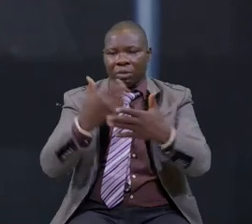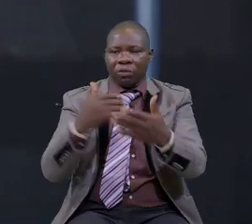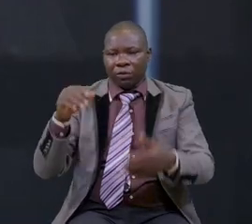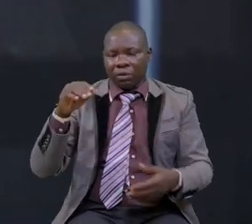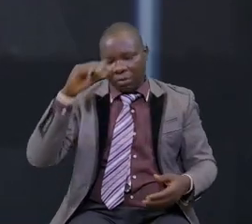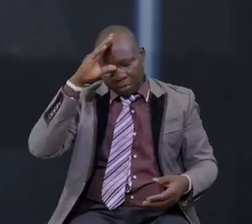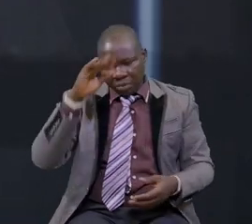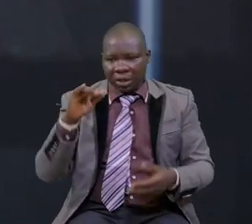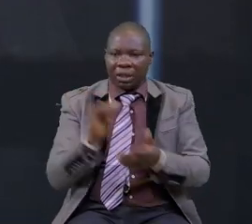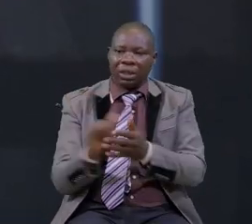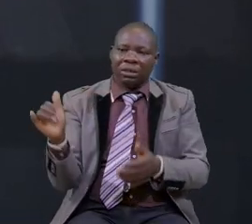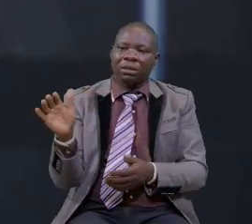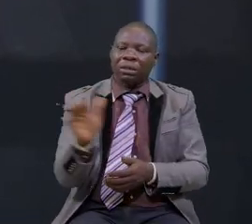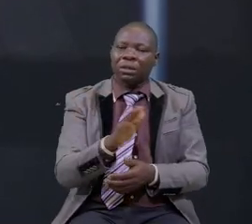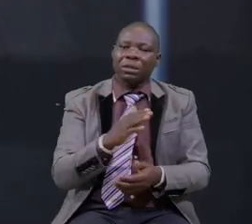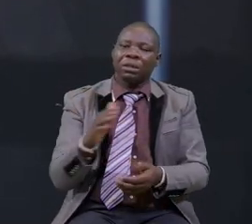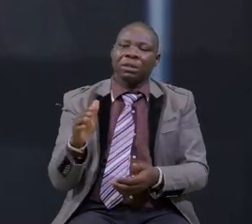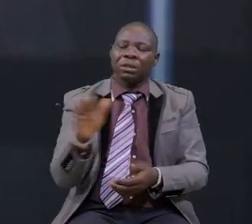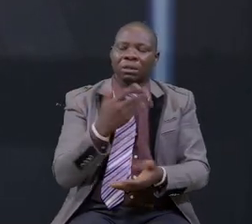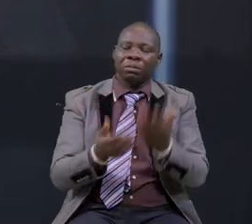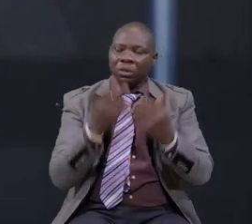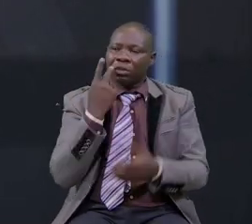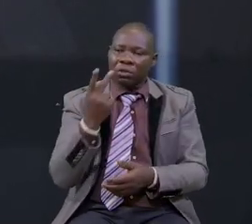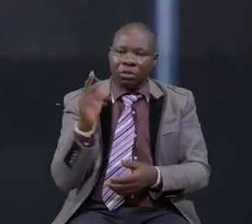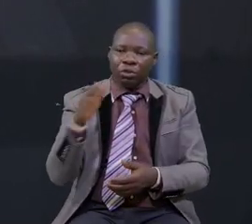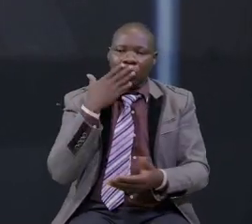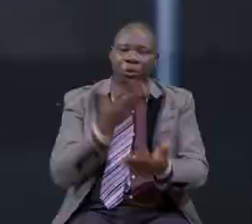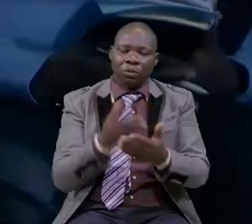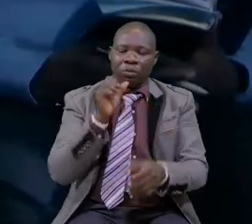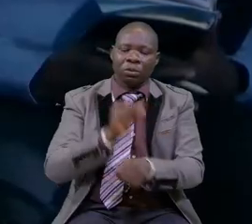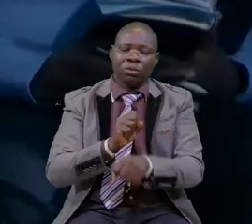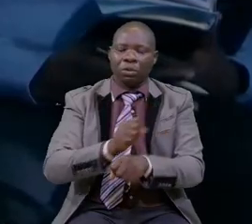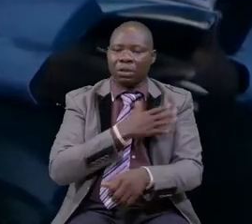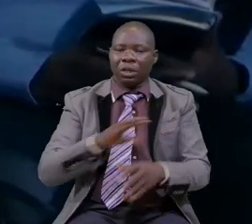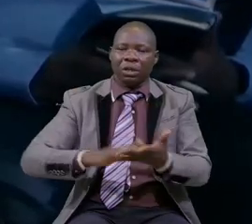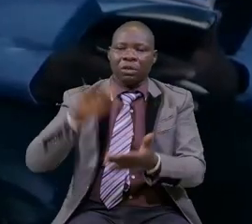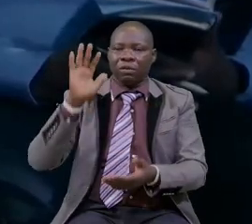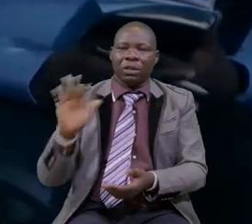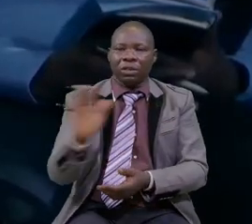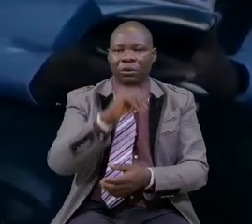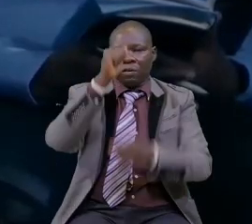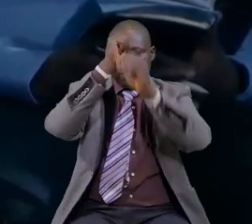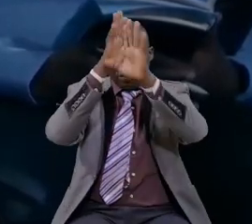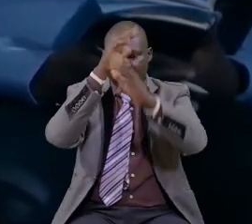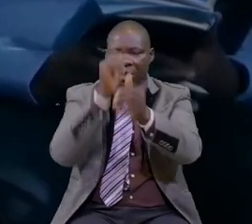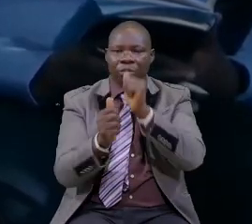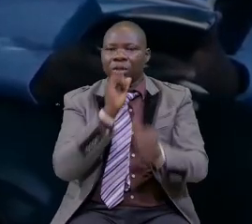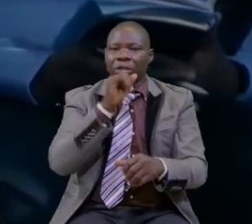œuvres et qu'ils glorifient votre Père qui est dans les cieux.